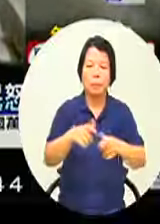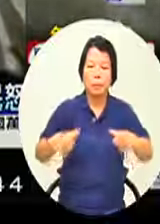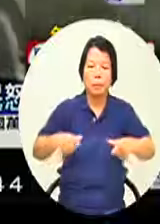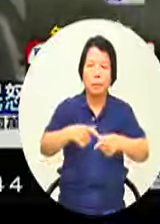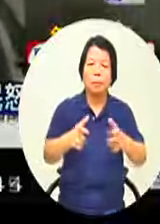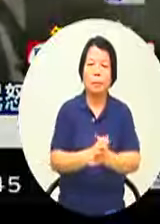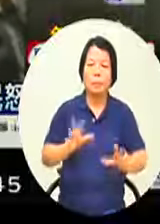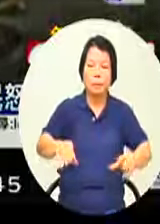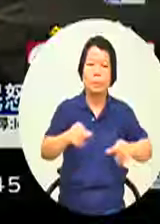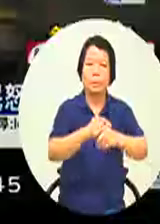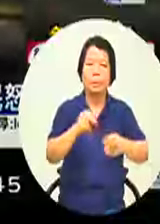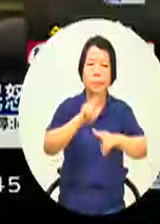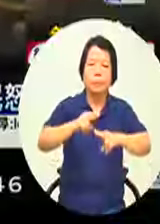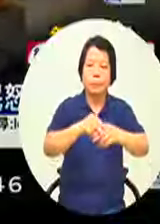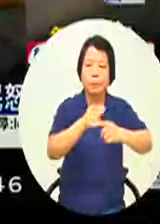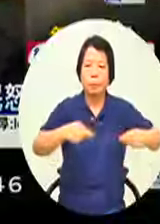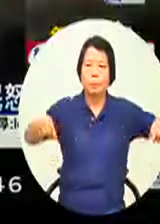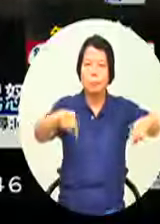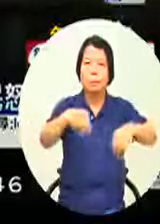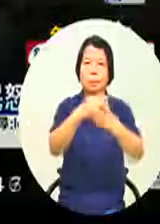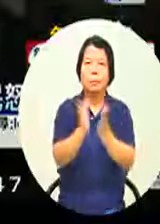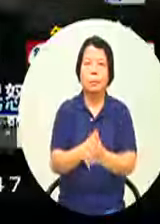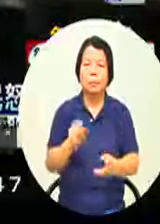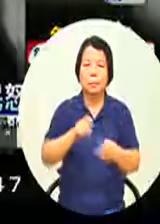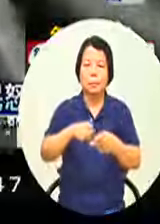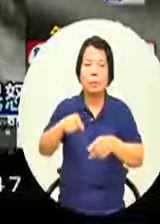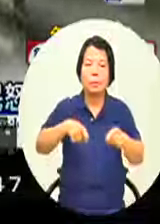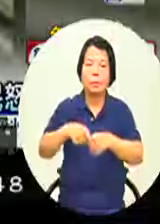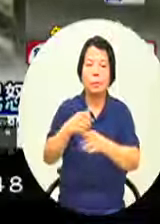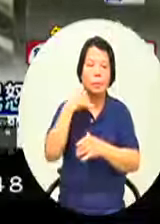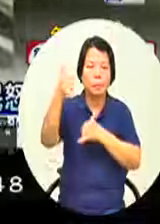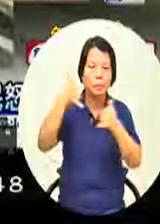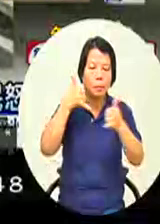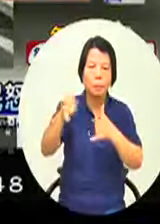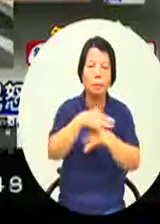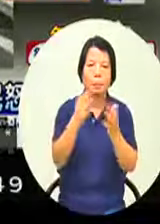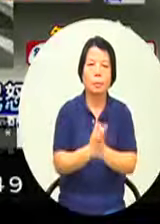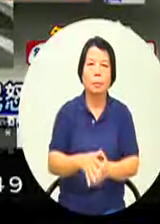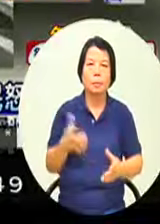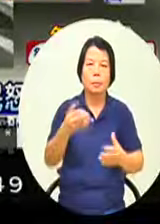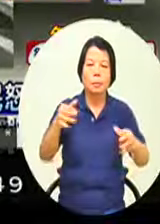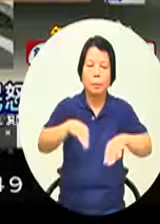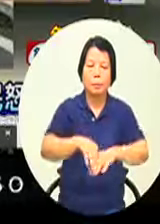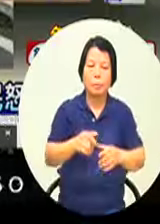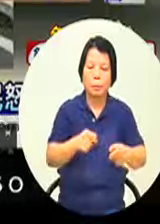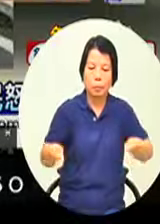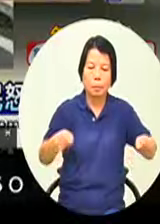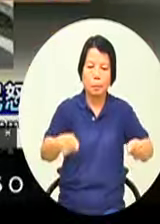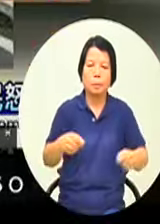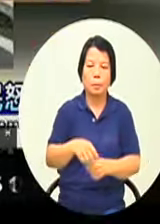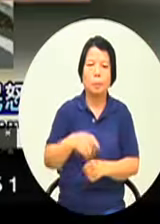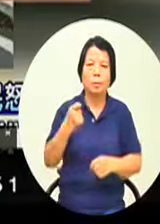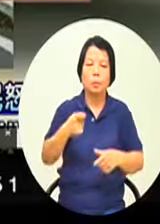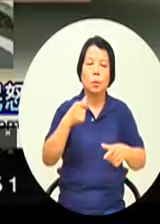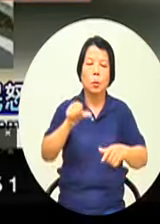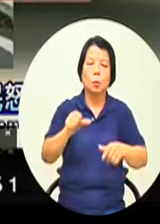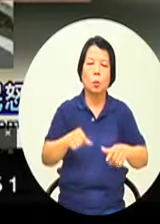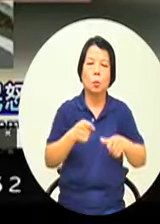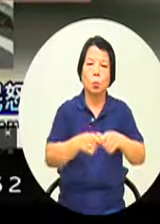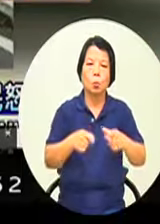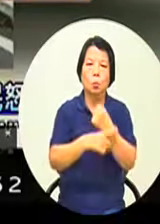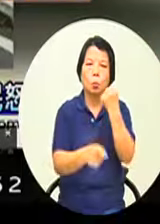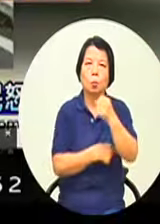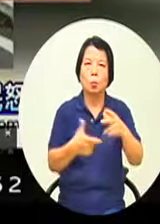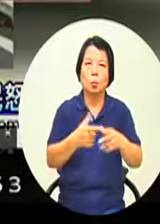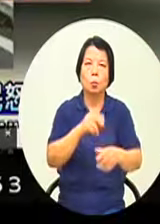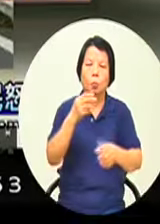锁线，工人绷紧神经，不停来回走动打电话联络。坑洞长约5公尺，宽3公尺，深1公尺，这是